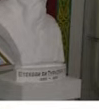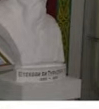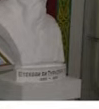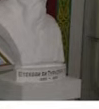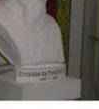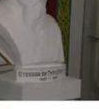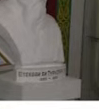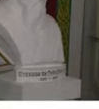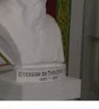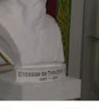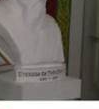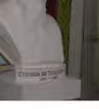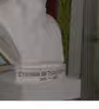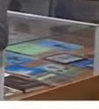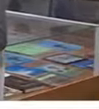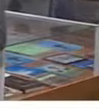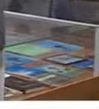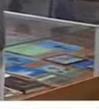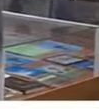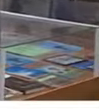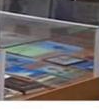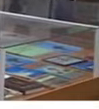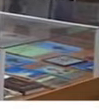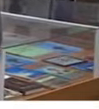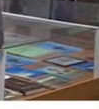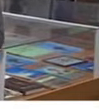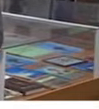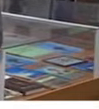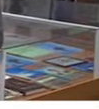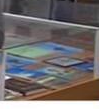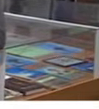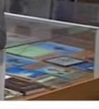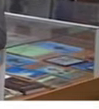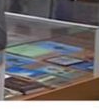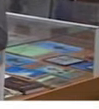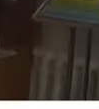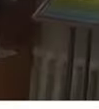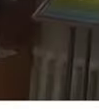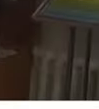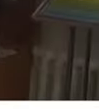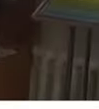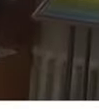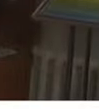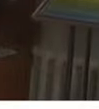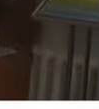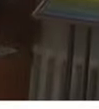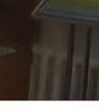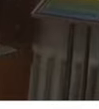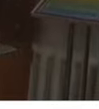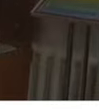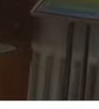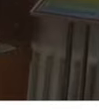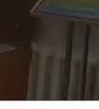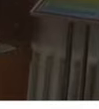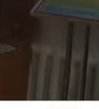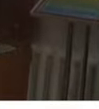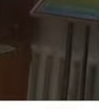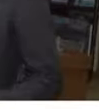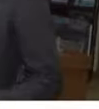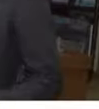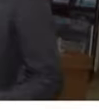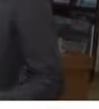понятий. Это очень актуальный вопрос. Судебные специалисты мотивированы изучать казахский. Арайлым Садыкова исполняет обязанности судьи